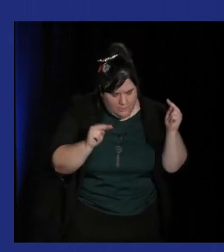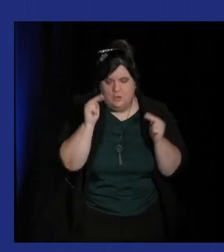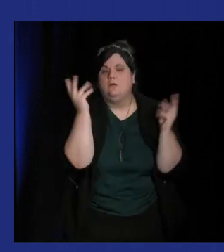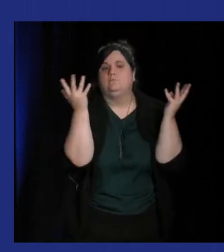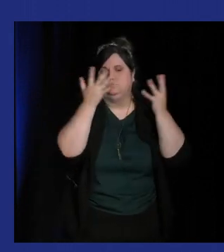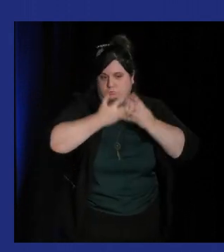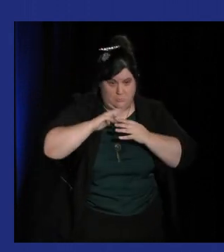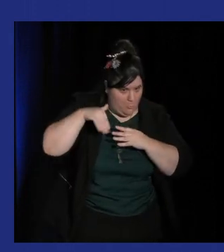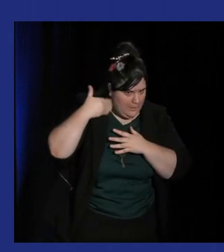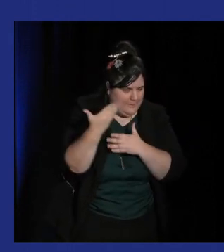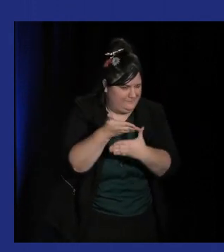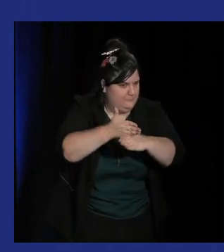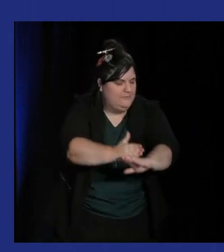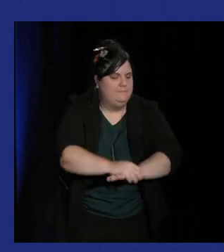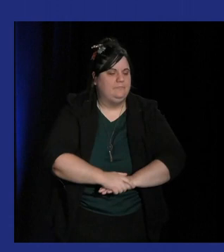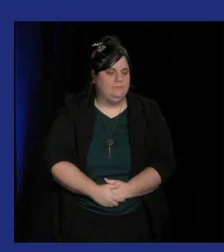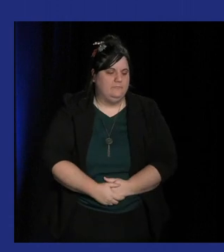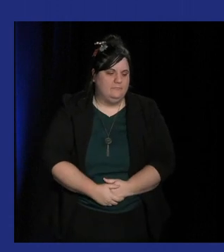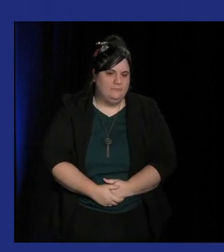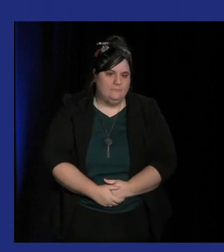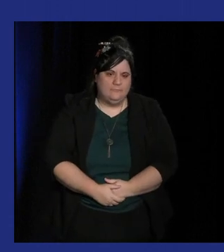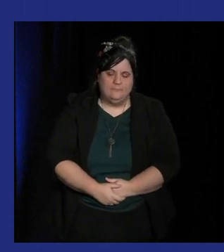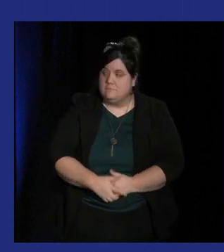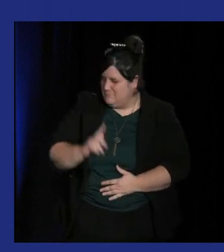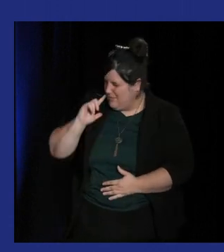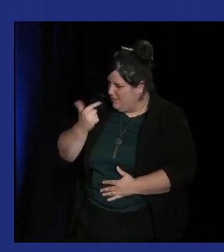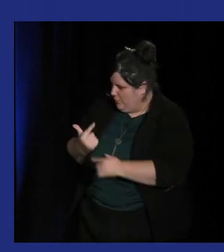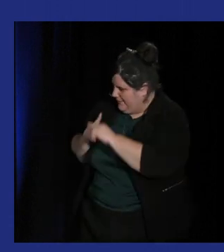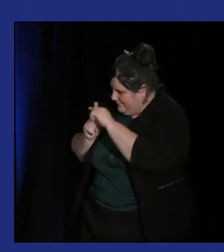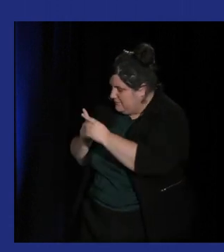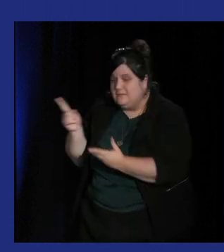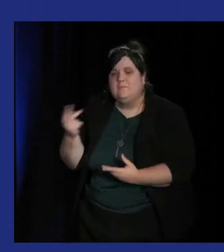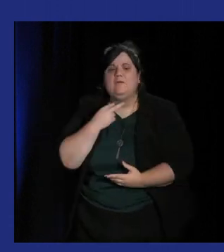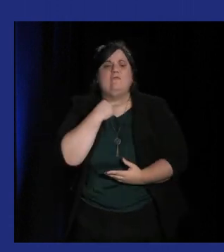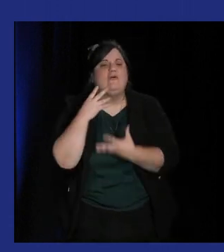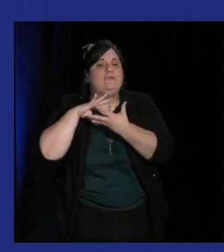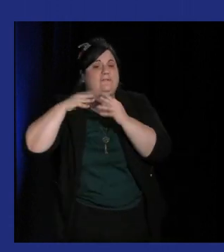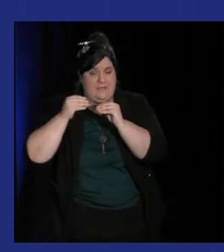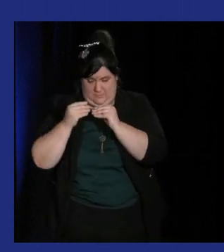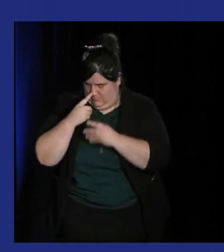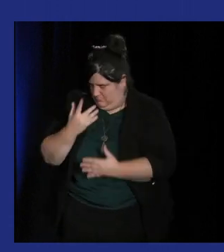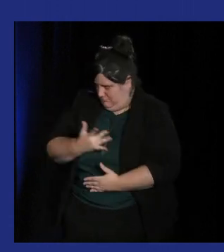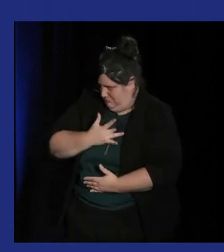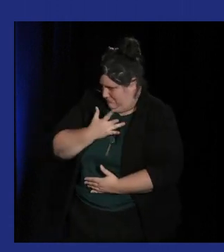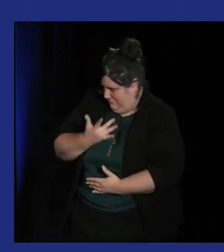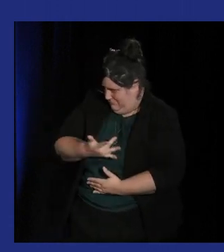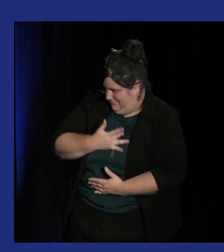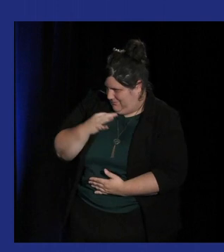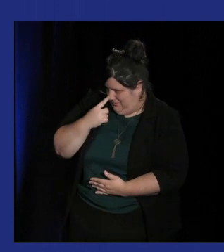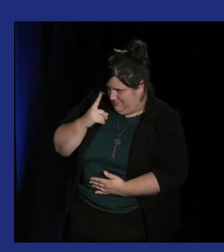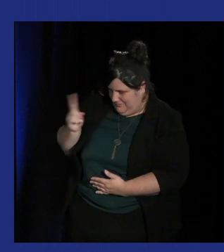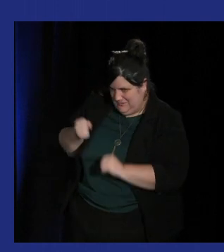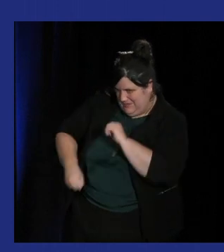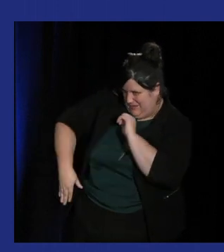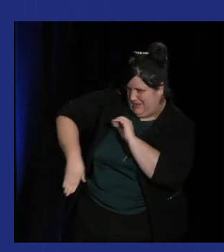là pour plus tard et toujours avec toi Lauriane justement pour la partie Voice design ce qui est très intéressant c'est que tu commences donc à